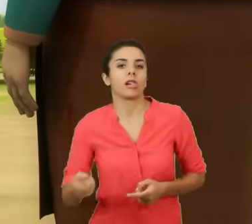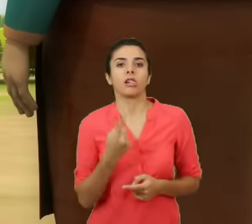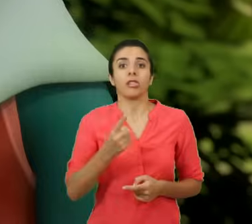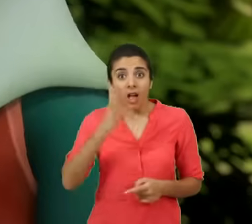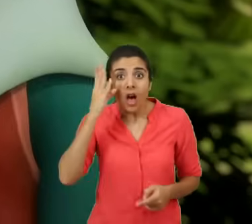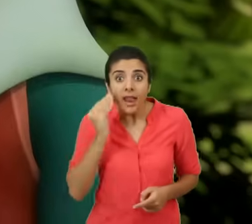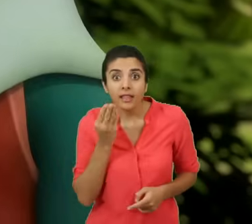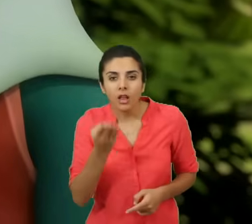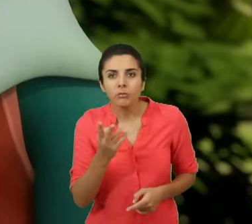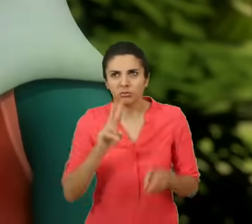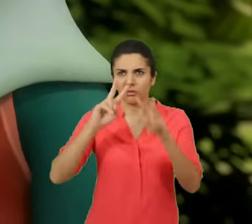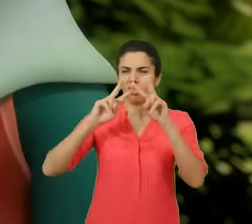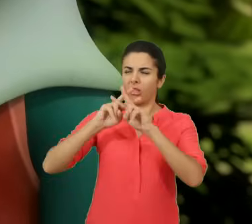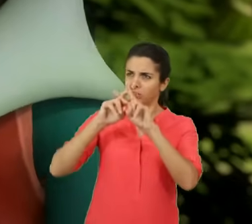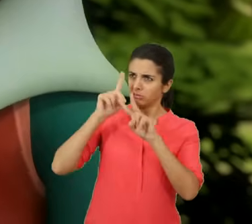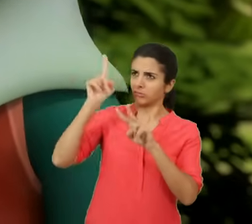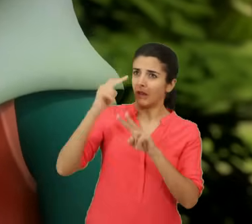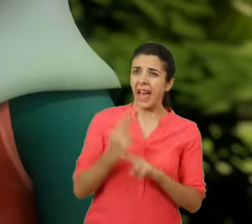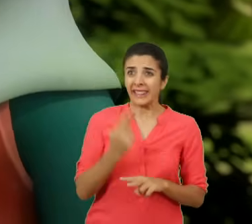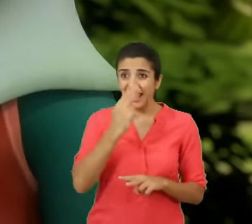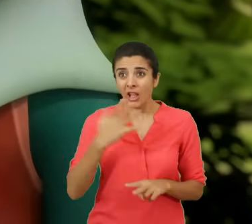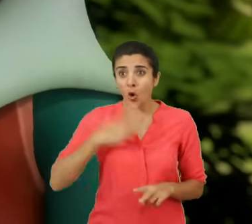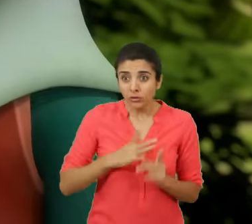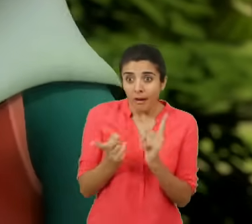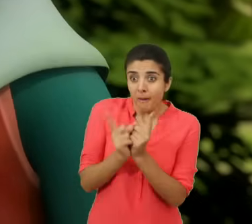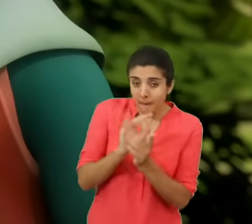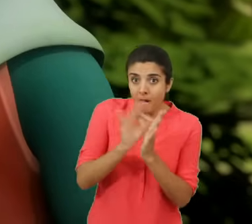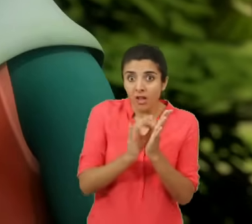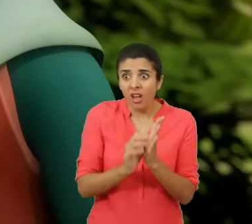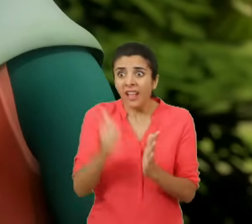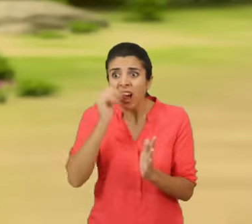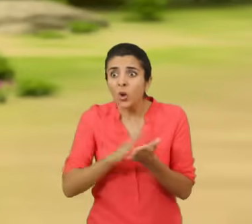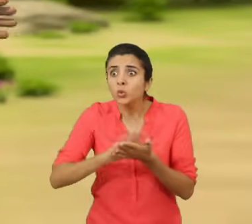Anladın mı şimdi? Yıldızlar mı? 7 dilek mi? Geri alınamaz mı?